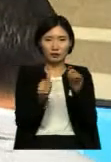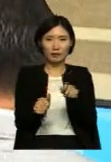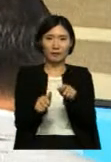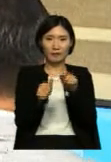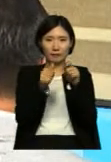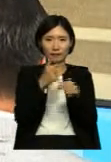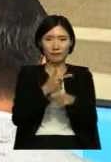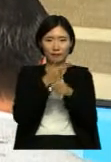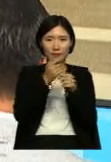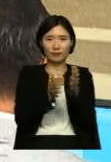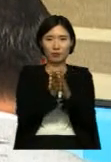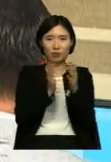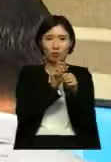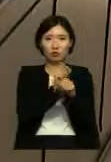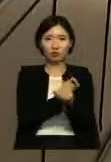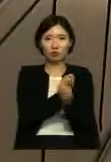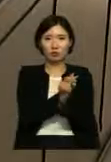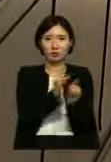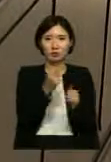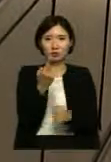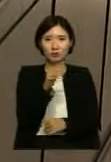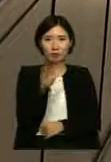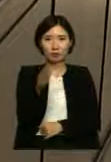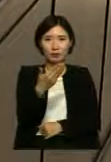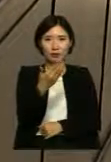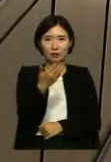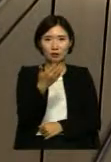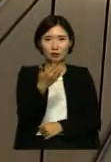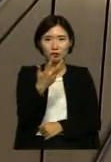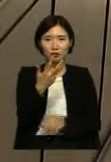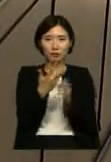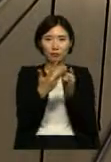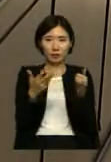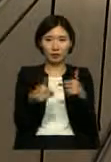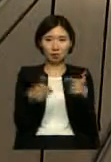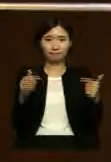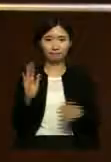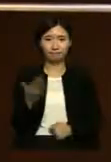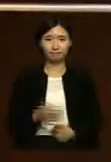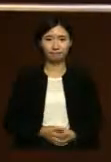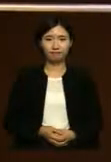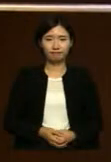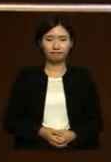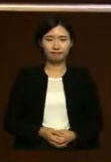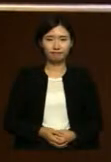채용되면서 남양주시 공무원 정원은 1,898명으로 늘었습니다.